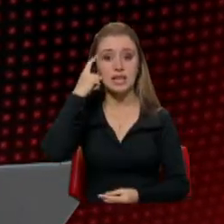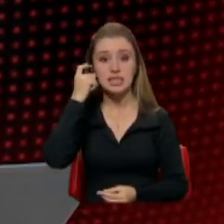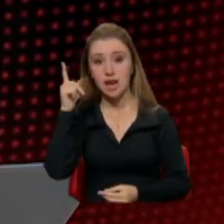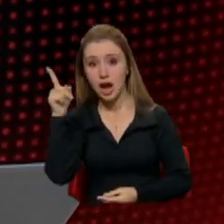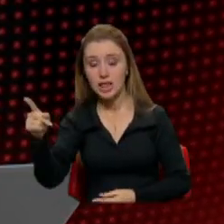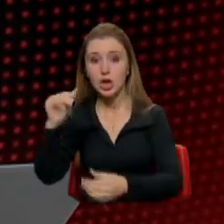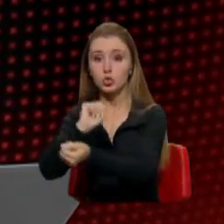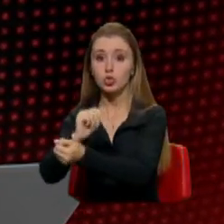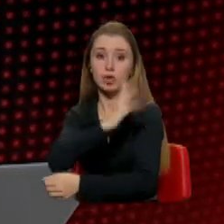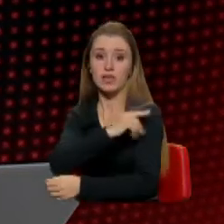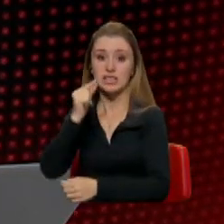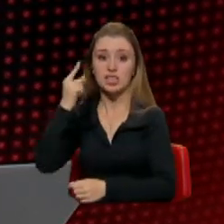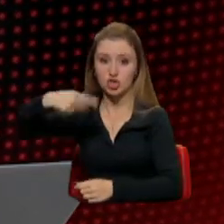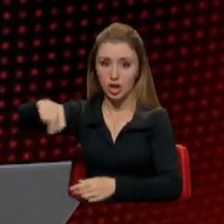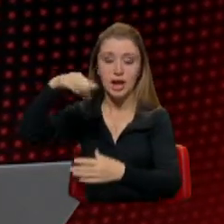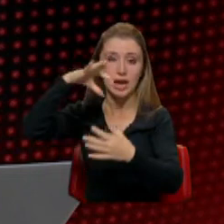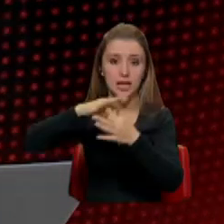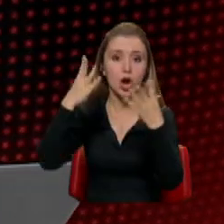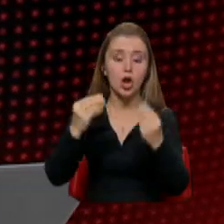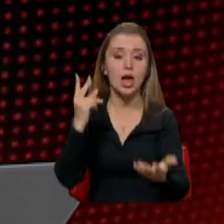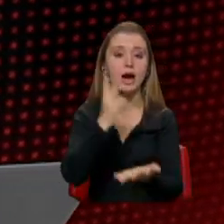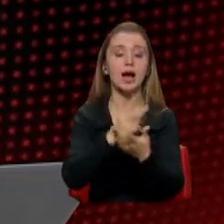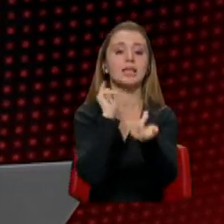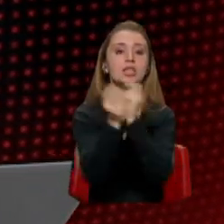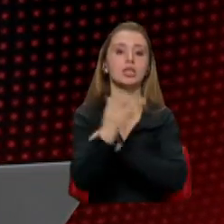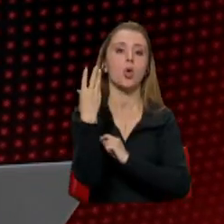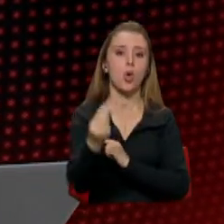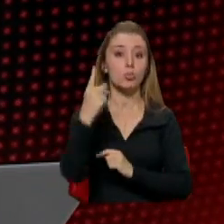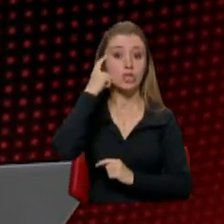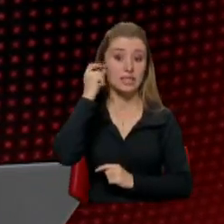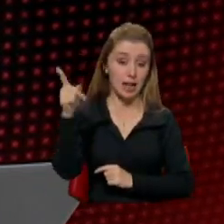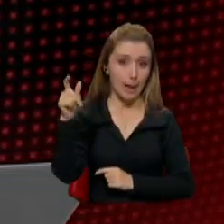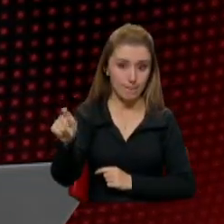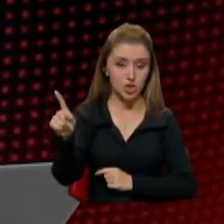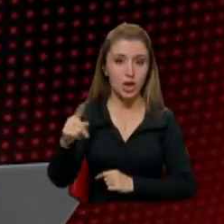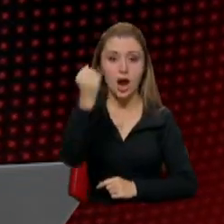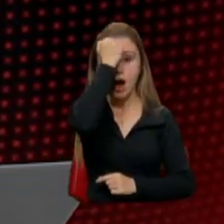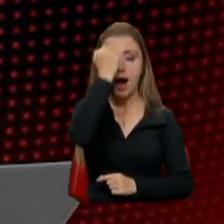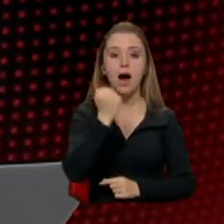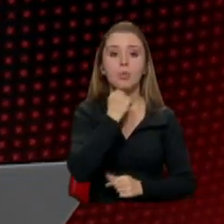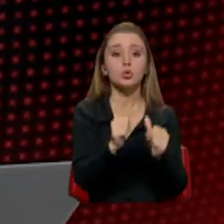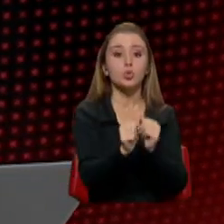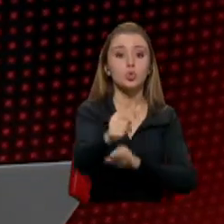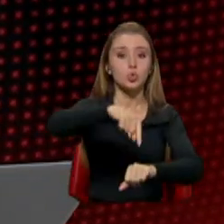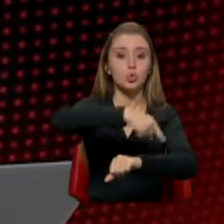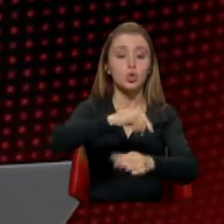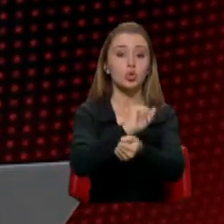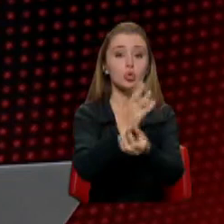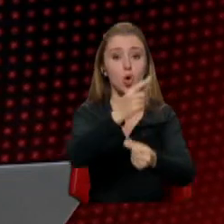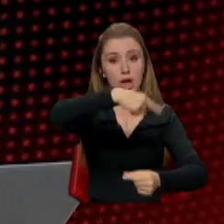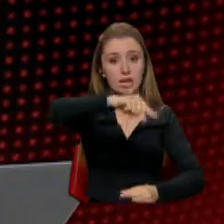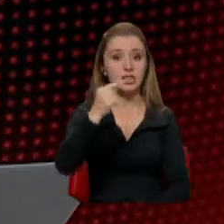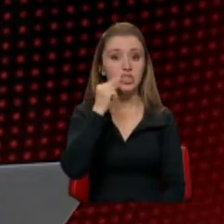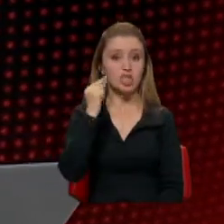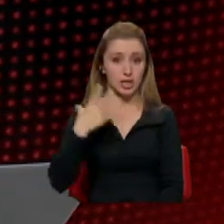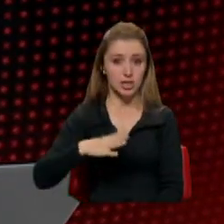İsrail'de tutuklu Filistinlilerle ilgili karar değişikliğine gitmiş İsrail. Hamas en uzun süre tutuklu bulunanları